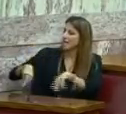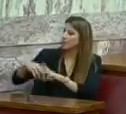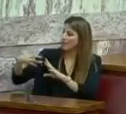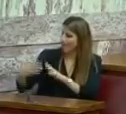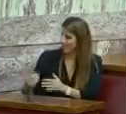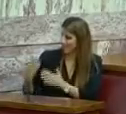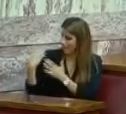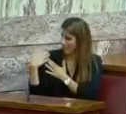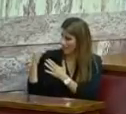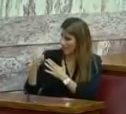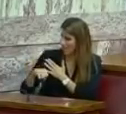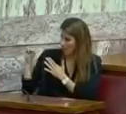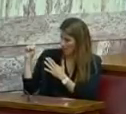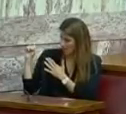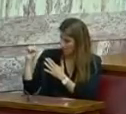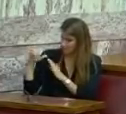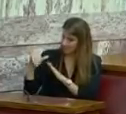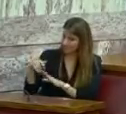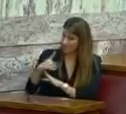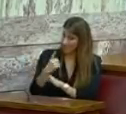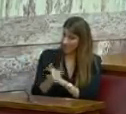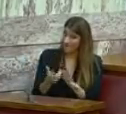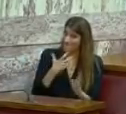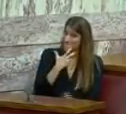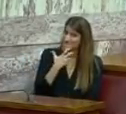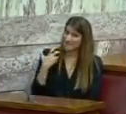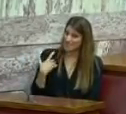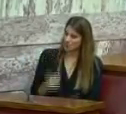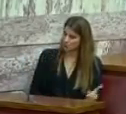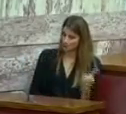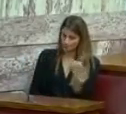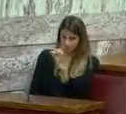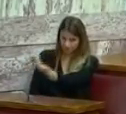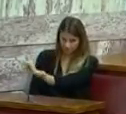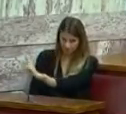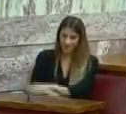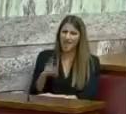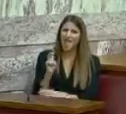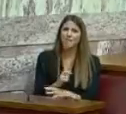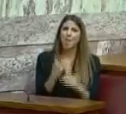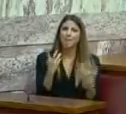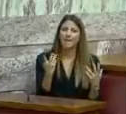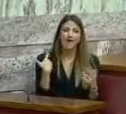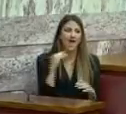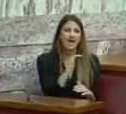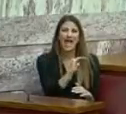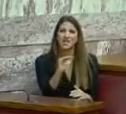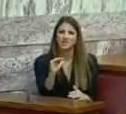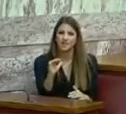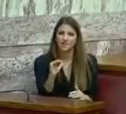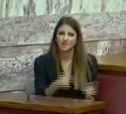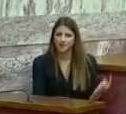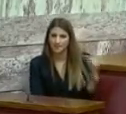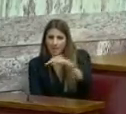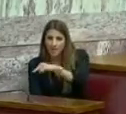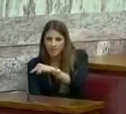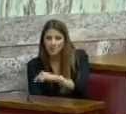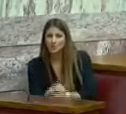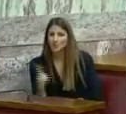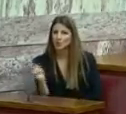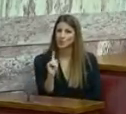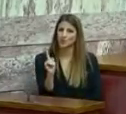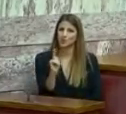Οι υπόλοιποι 9 αρνήθηκαν. Σήμερα θα έρθουν, δικαίωμά τους. Και δεν θα το κρίνω για την ελεγχόμενα πρόσωπα. Που πάλι η